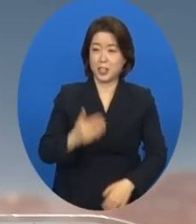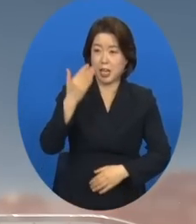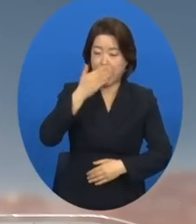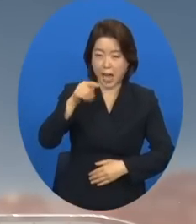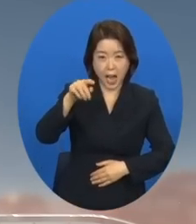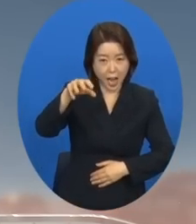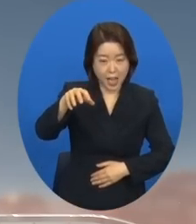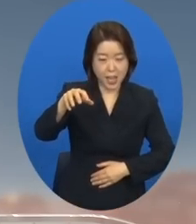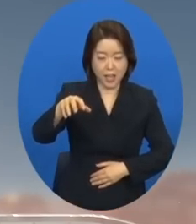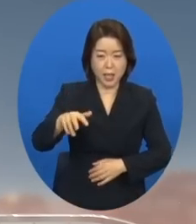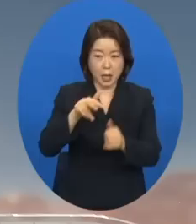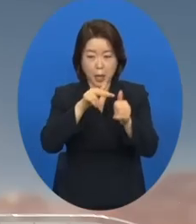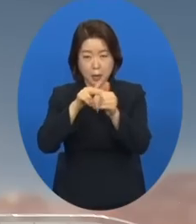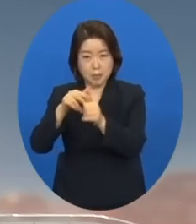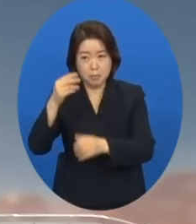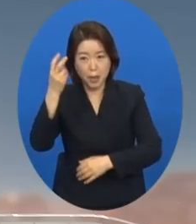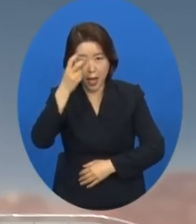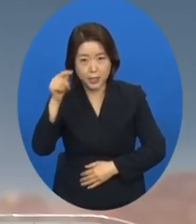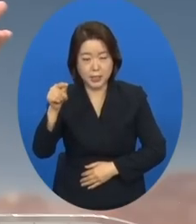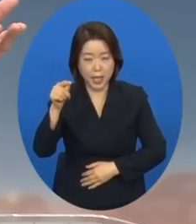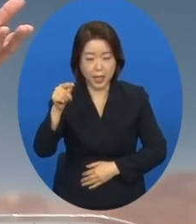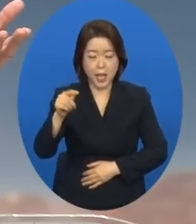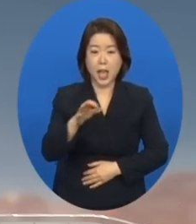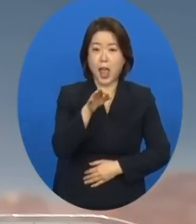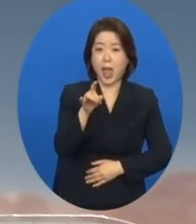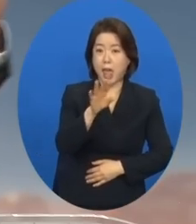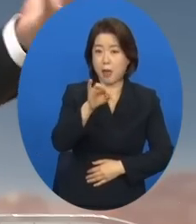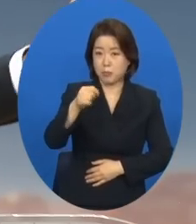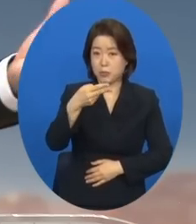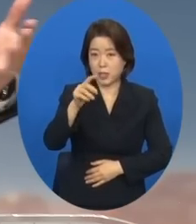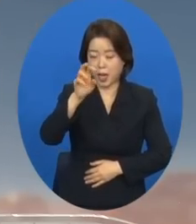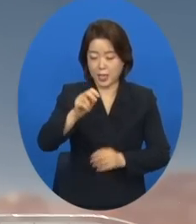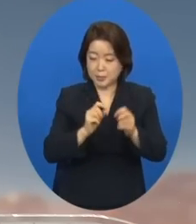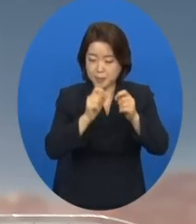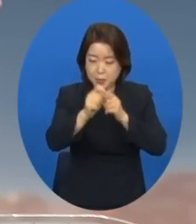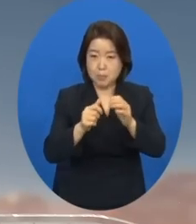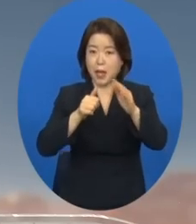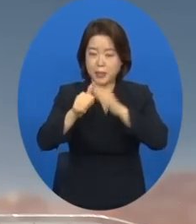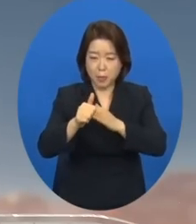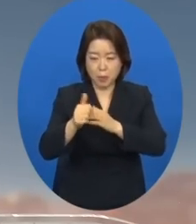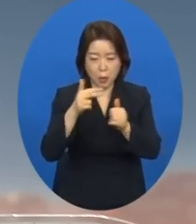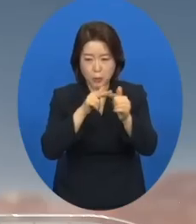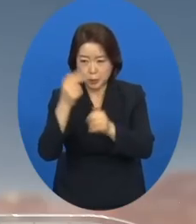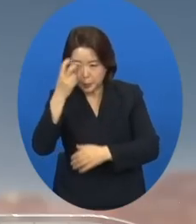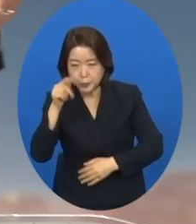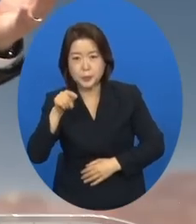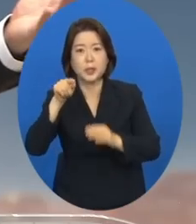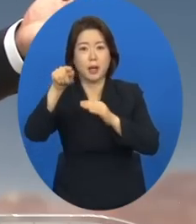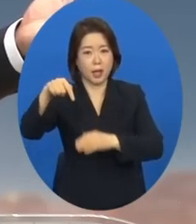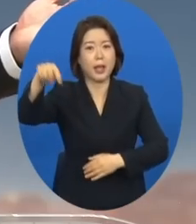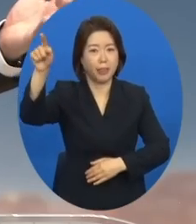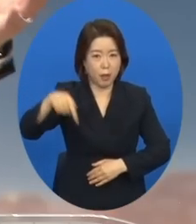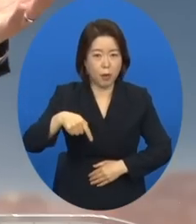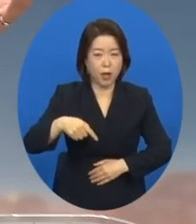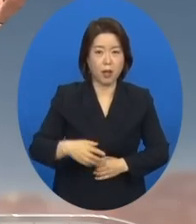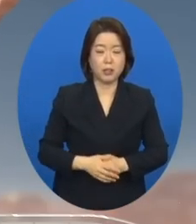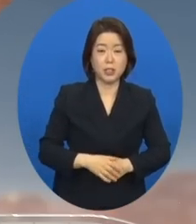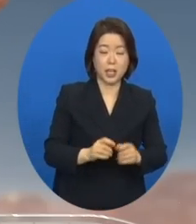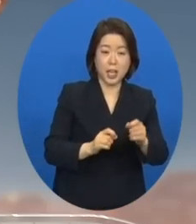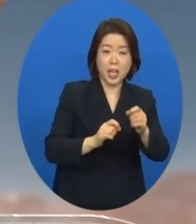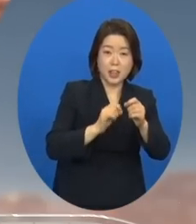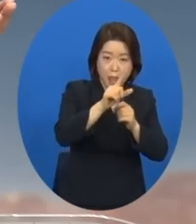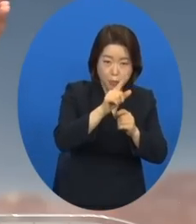정탐꾼으로 에브람 지파의 대표가 돼서 가죠 근데 10명 대부분의 사람들은 그 부정적인 그